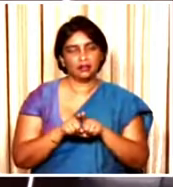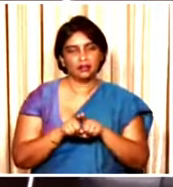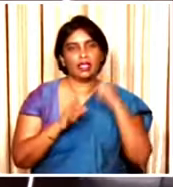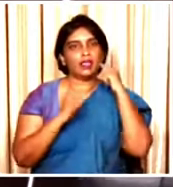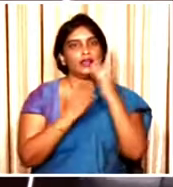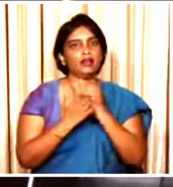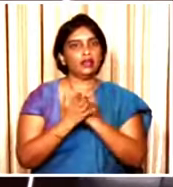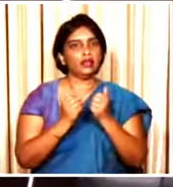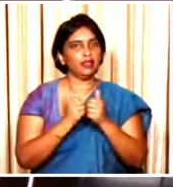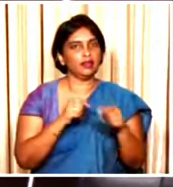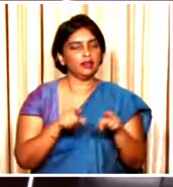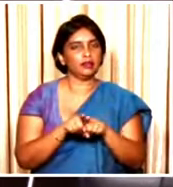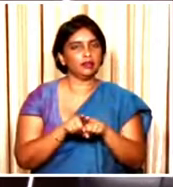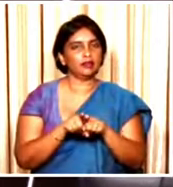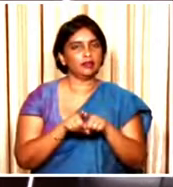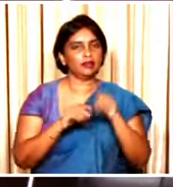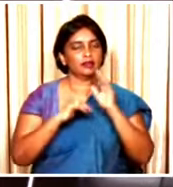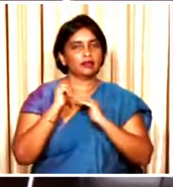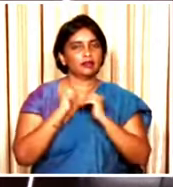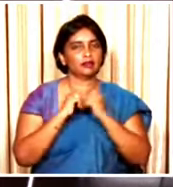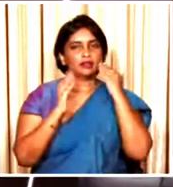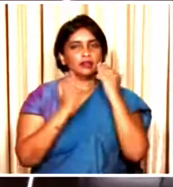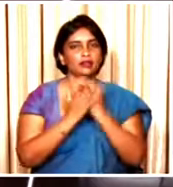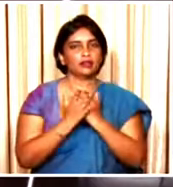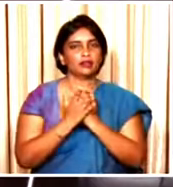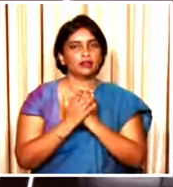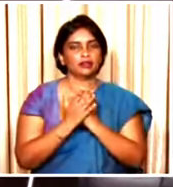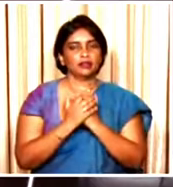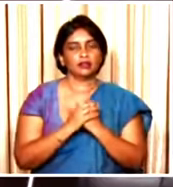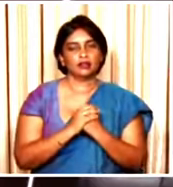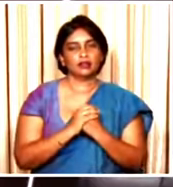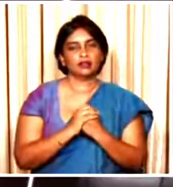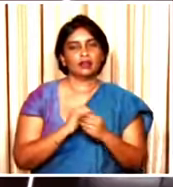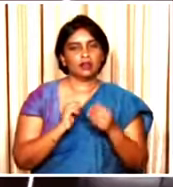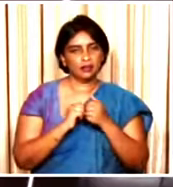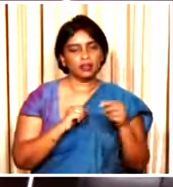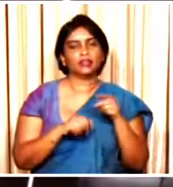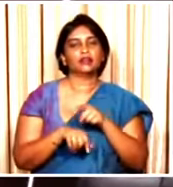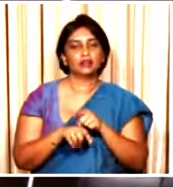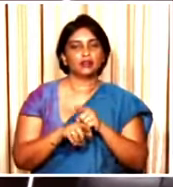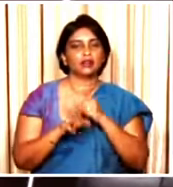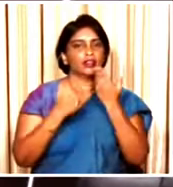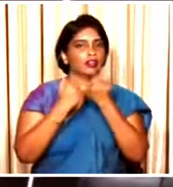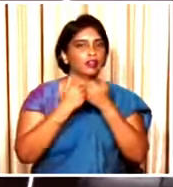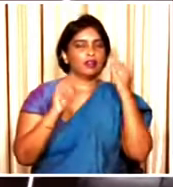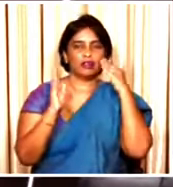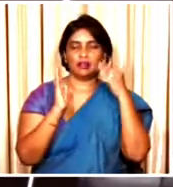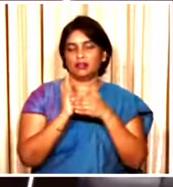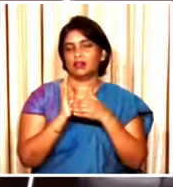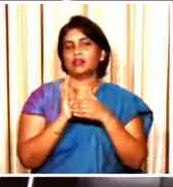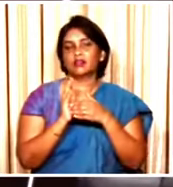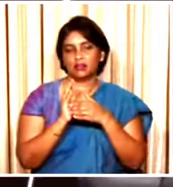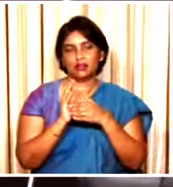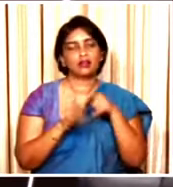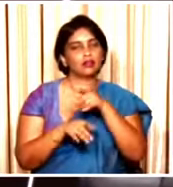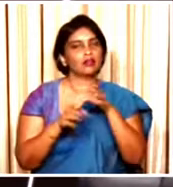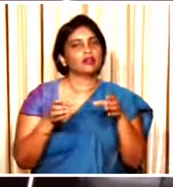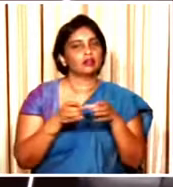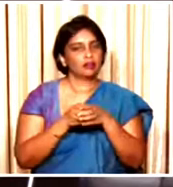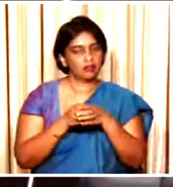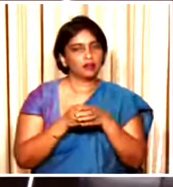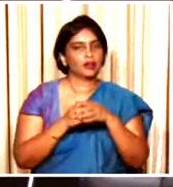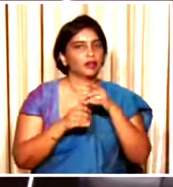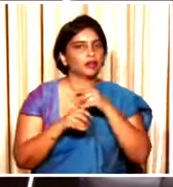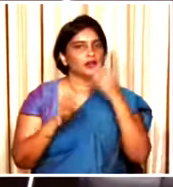කරේ කියලා 7-8 දිනකුත් එක්ක නිකන් කණ්ඩායමක් ගෙනල්ලා කෑ ගහලා අර දොර ගලවලා යන්න කතා කරා මේ පක්ෂයේ